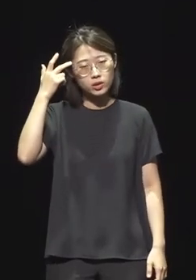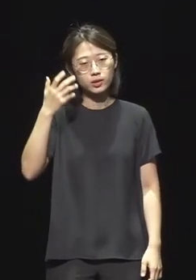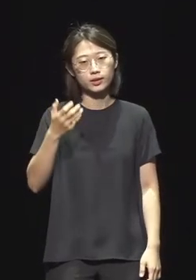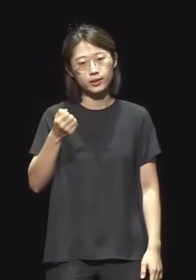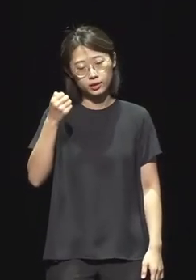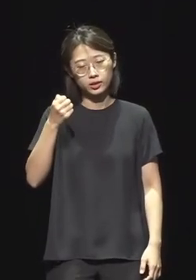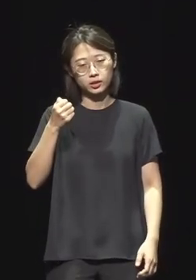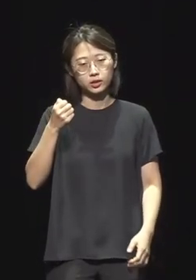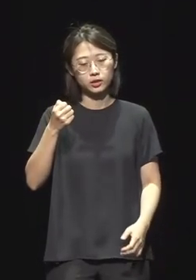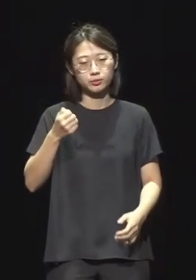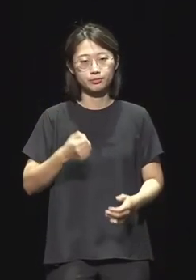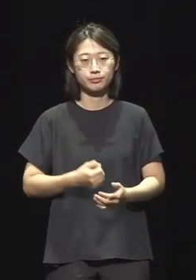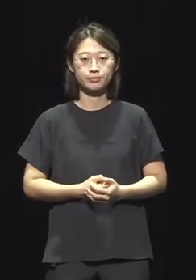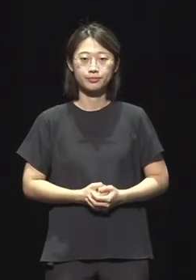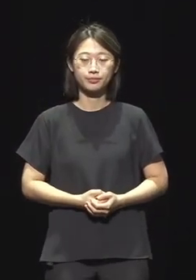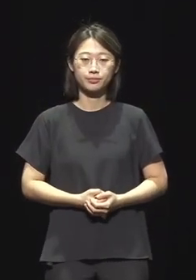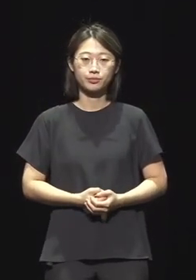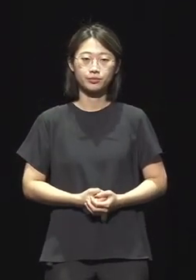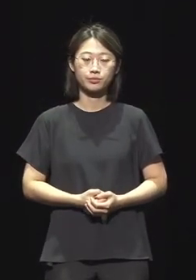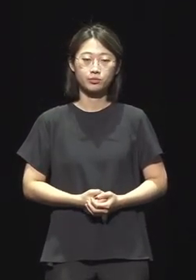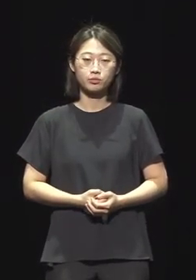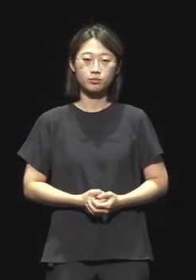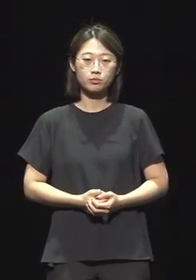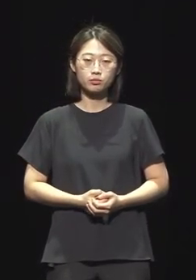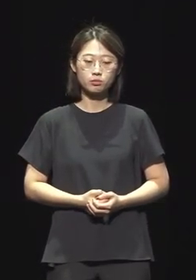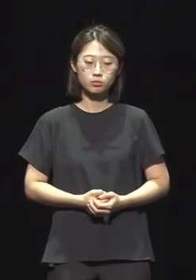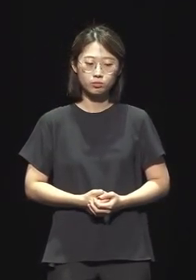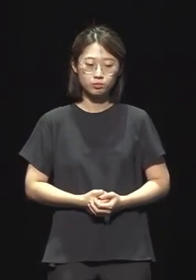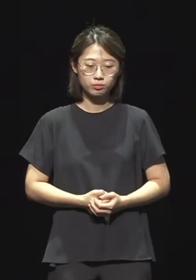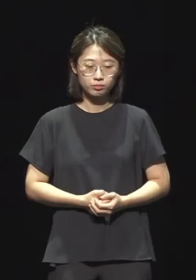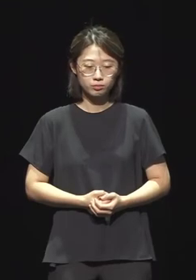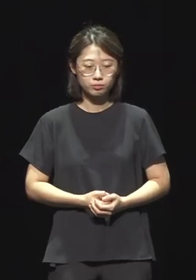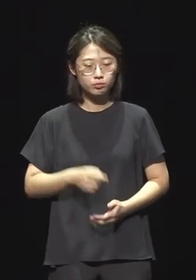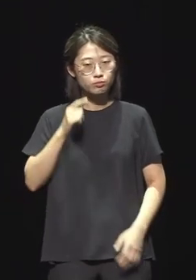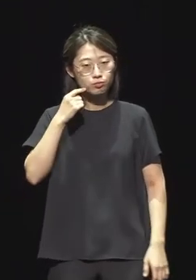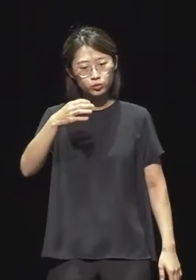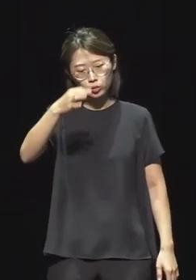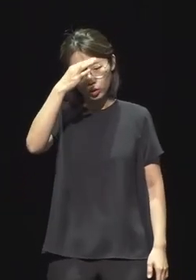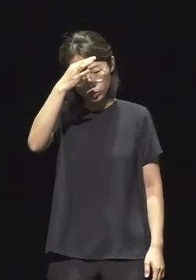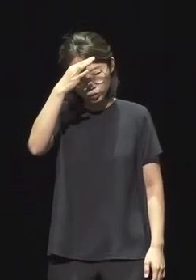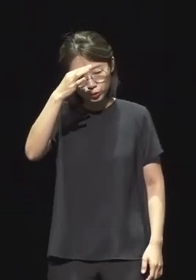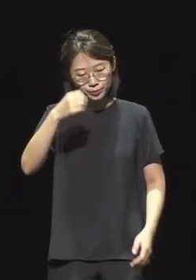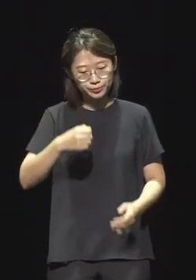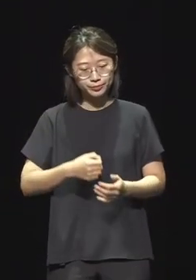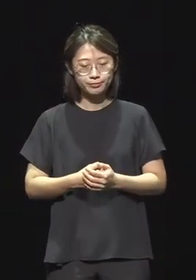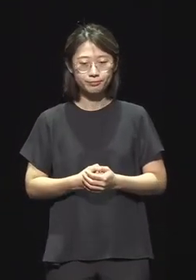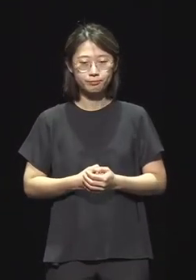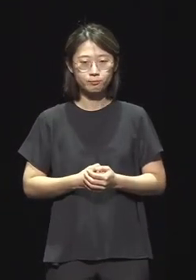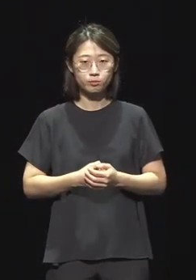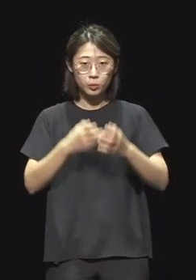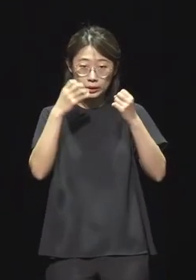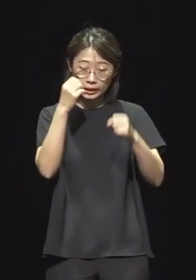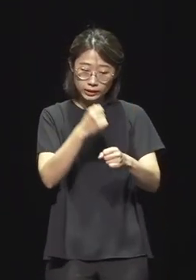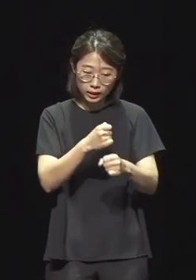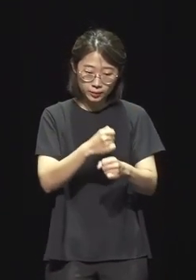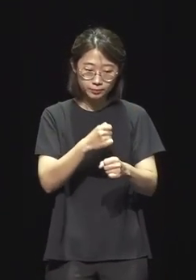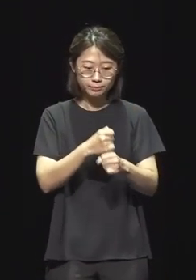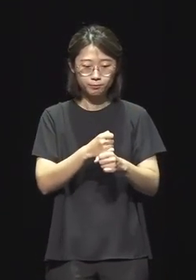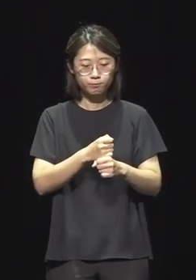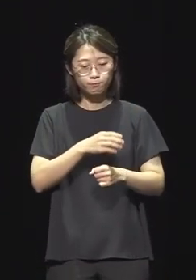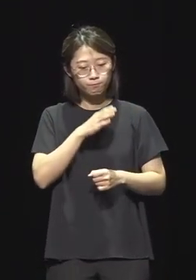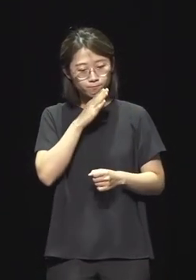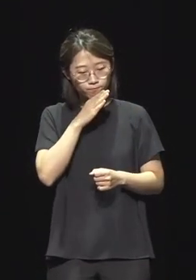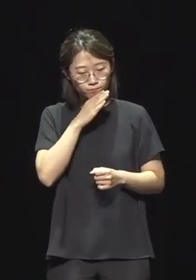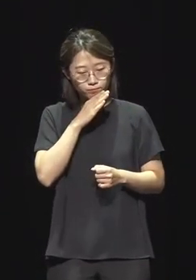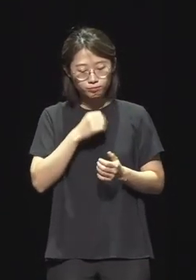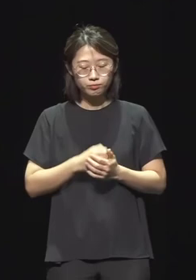결실이라고 생각합니다. 다양한 예술창작으로 우리의 일상을, 우리의 공동체를 한층 더